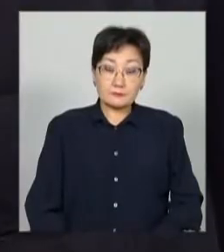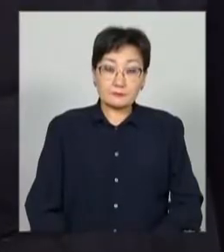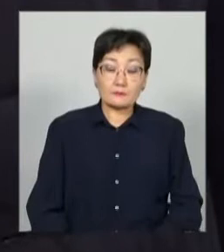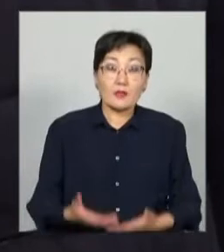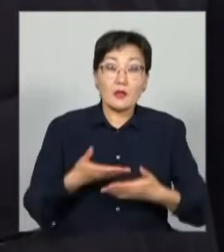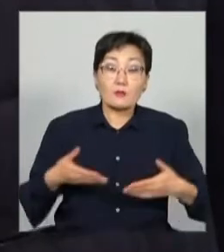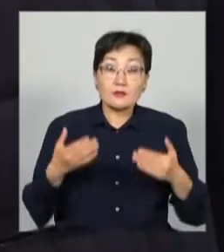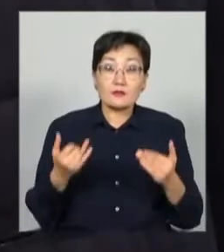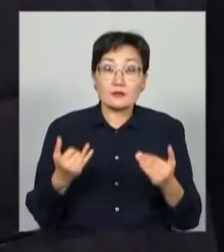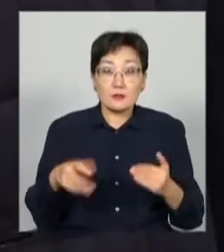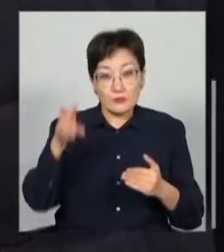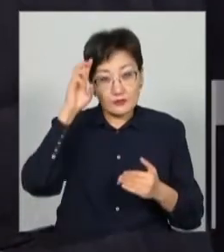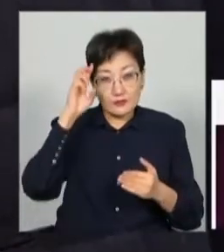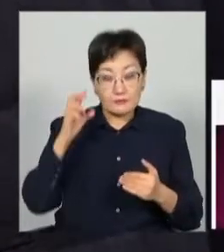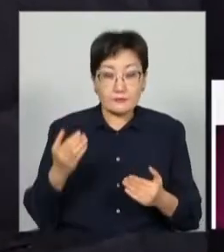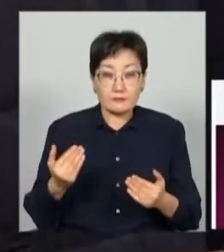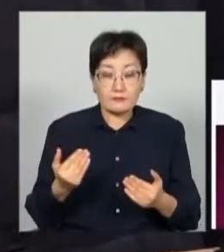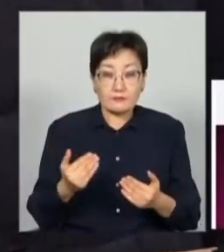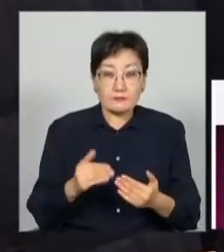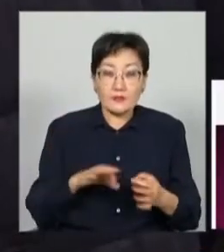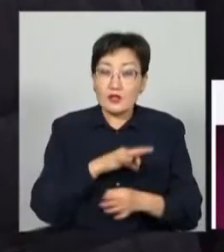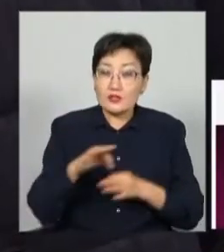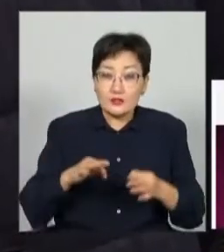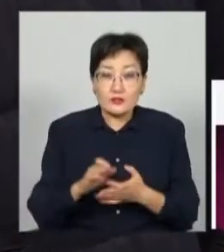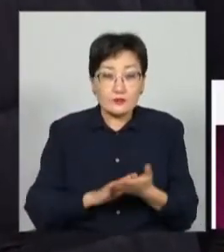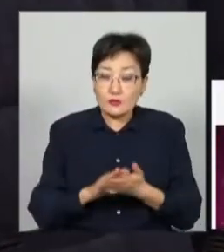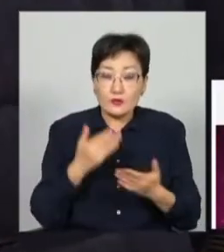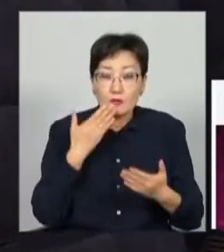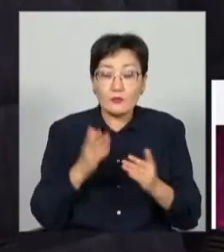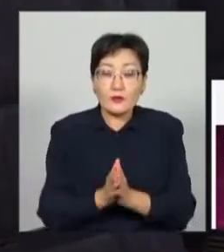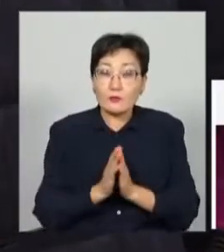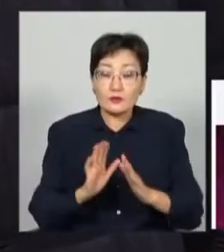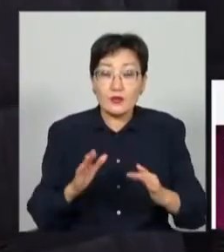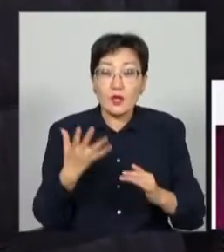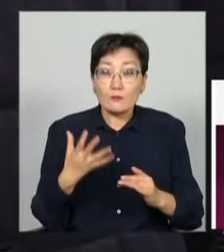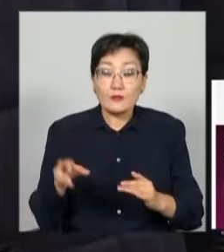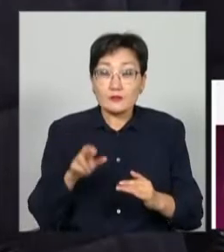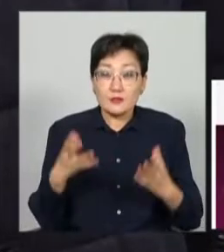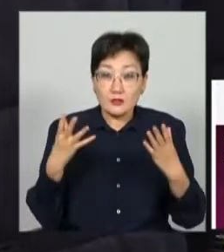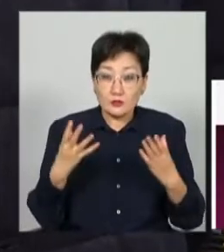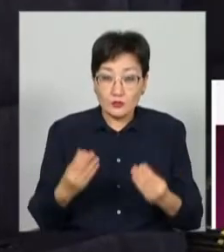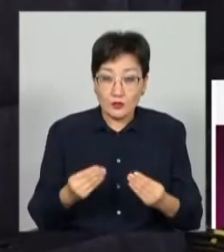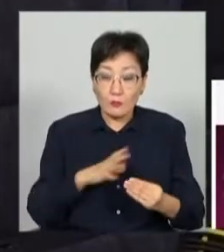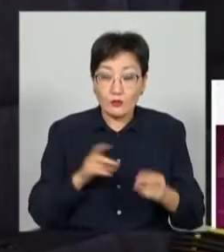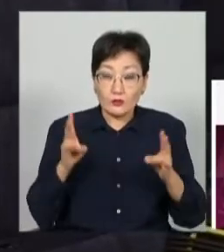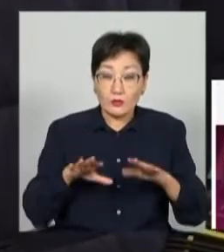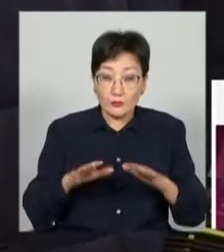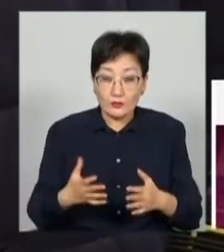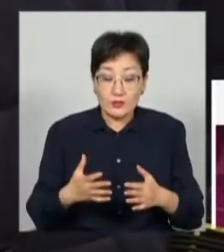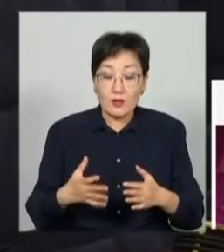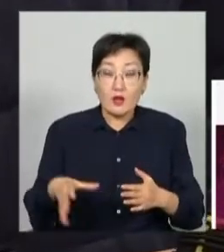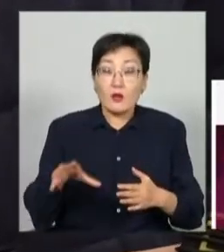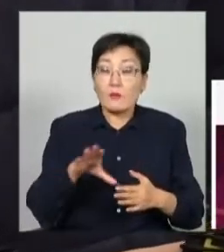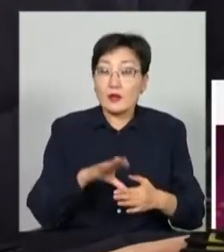Biz endi mümleketten eştik artık zat sırap atkan jok biz. Osı 5 gününgi bolğan lankestik oqiga barlığımızın